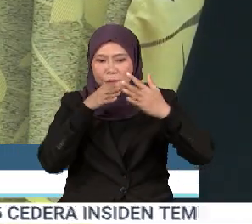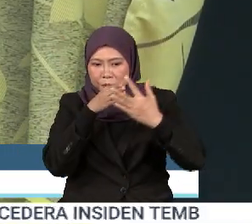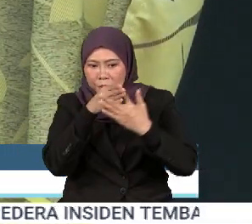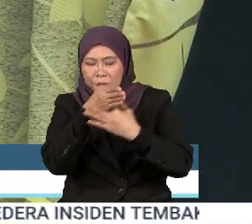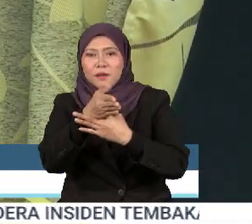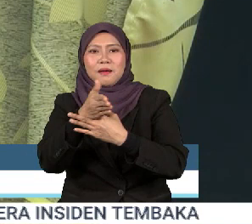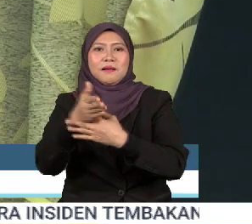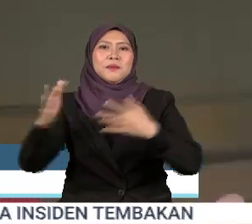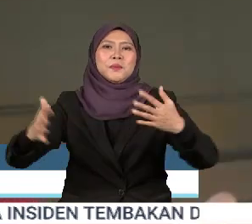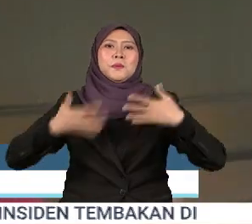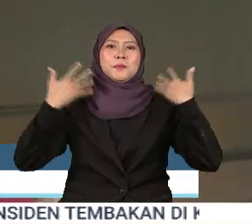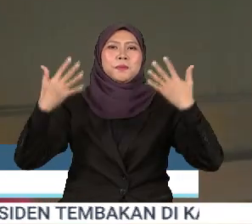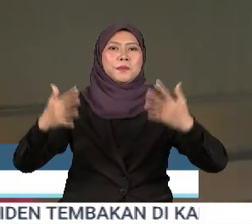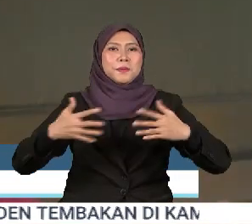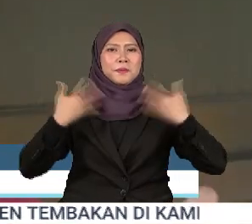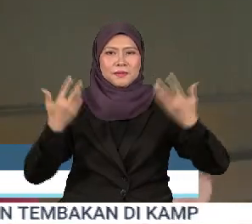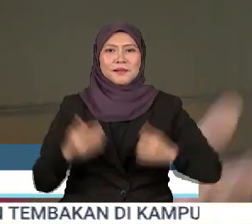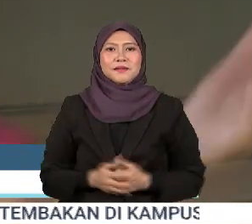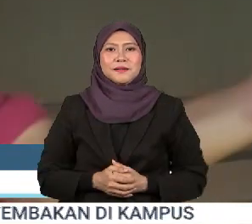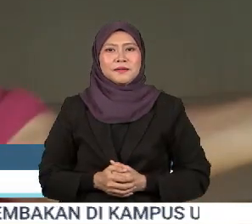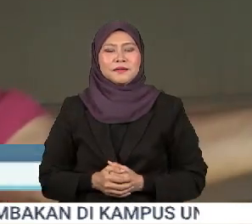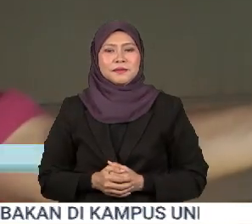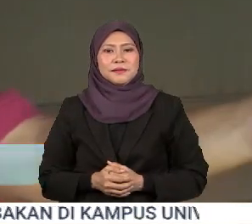bagi tujuan itu. Contoh macam ni,